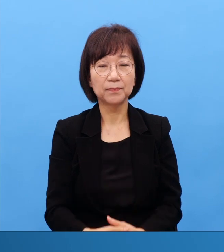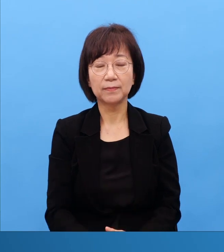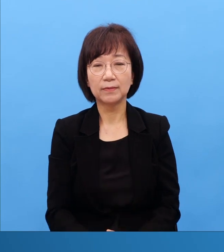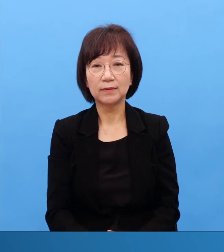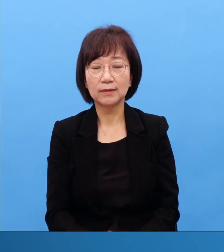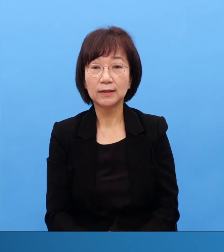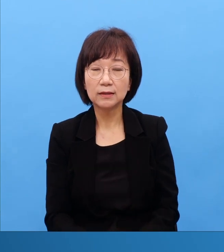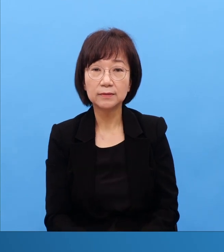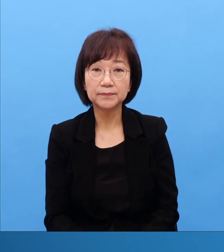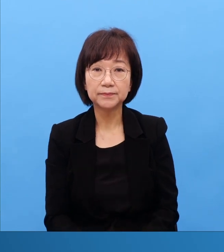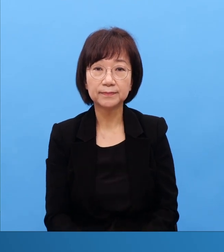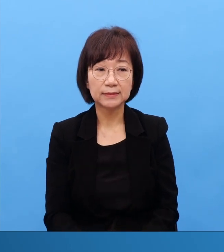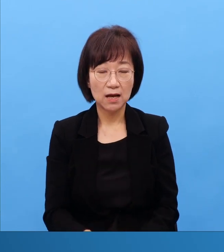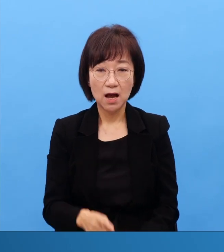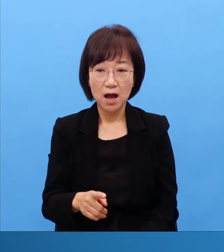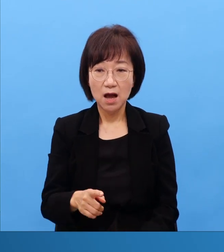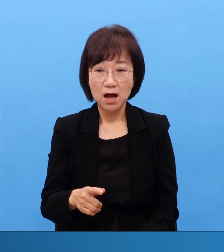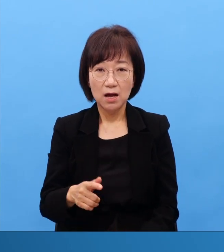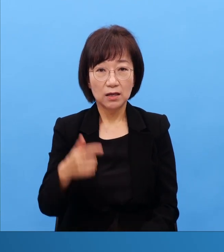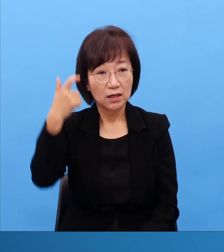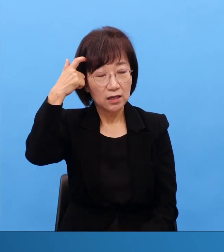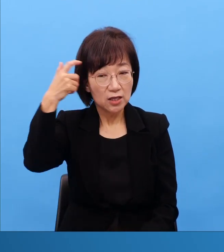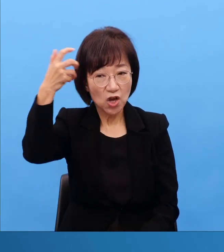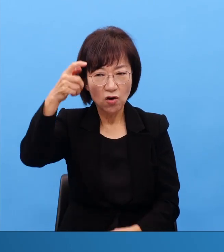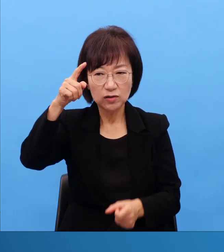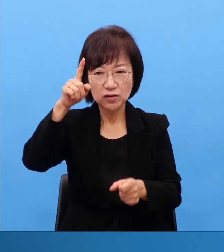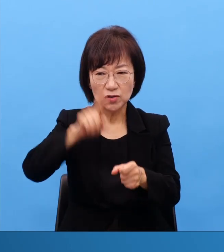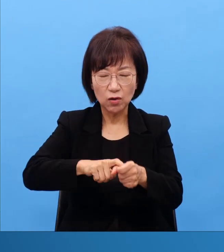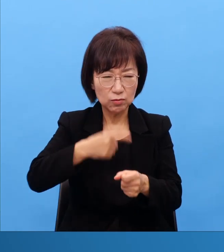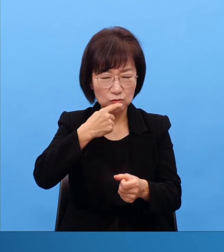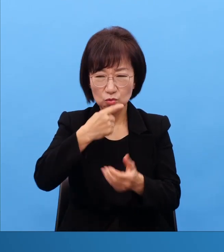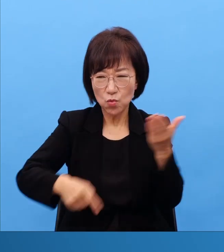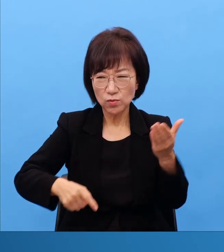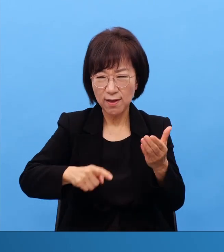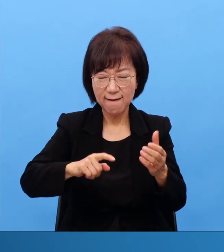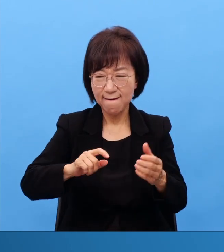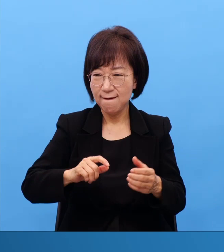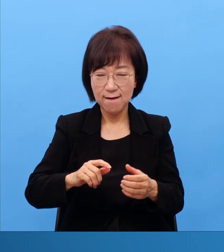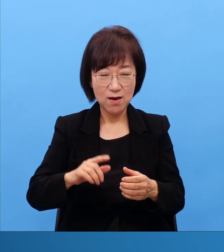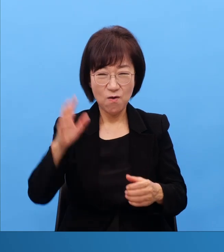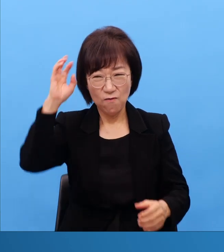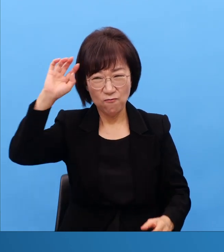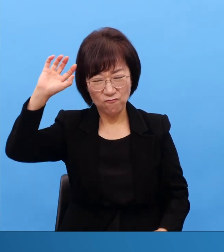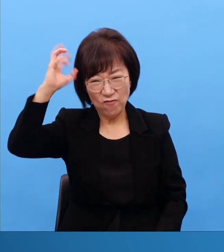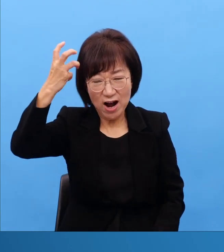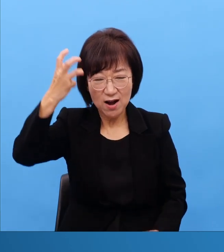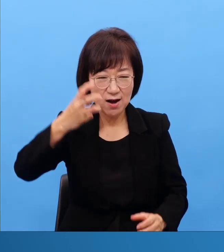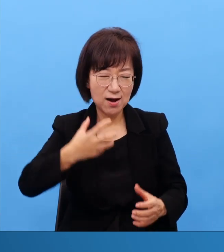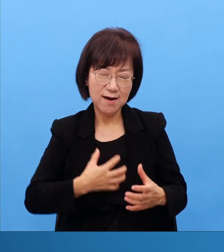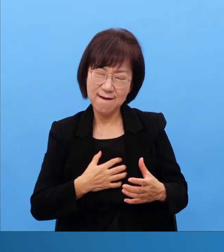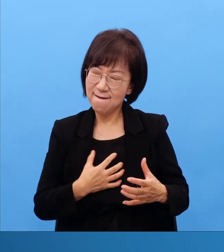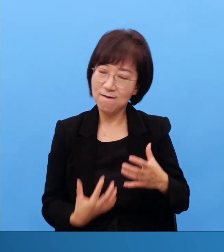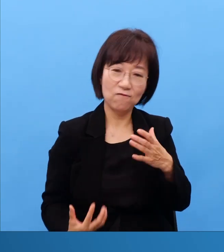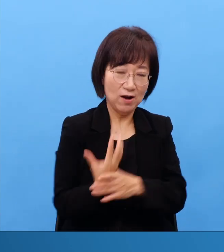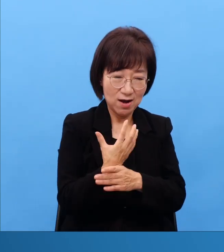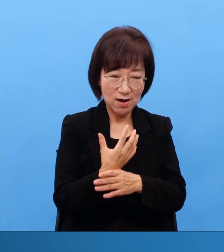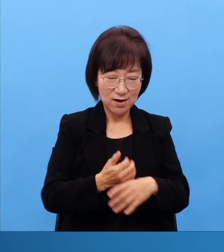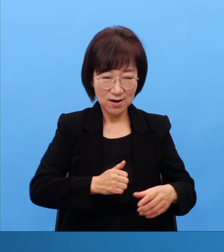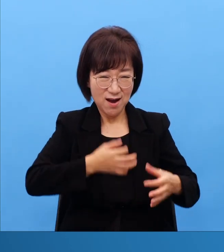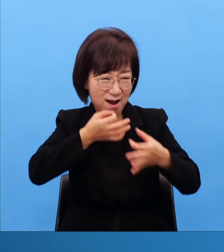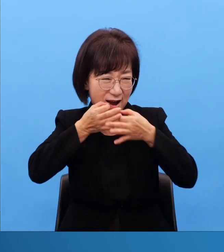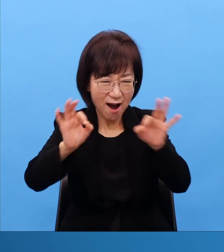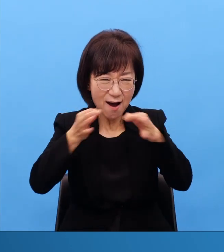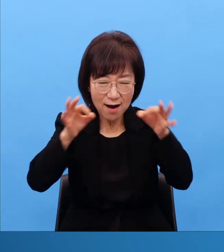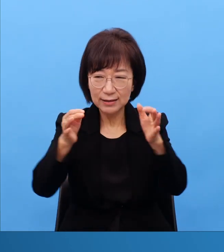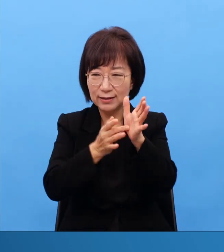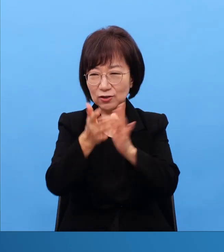부딪히면요 광기를 바랍니다. 막 광기를 바라서 막 예수를 막 죽이라고 막 하는 거. And when it comes to these spiritual